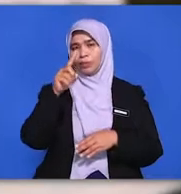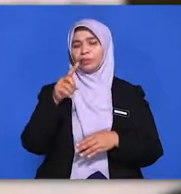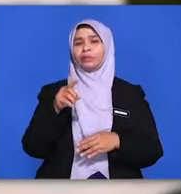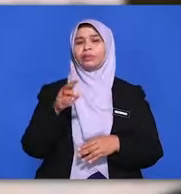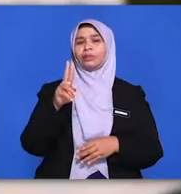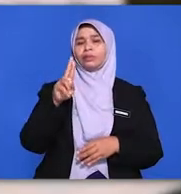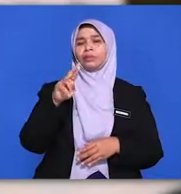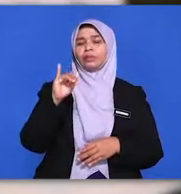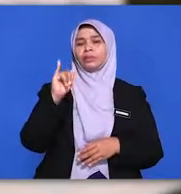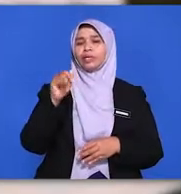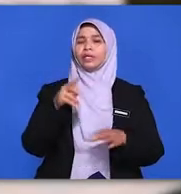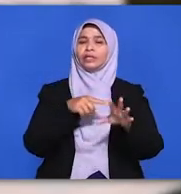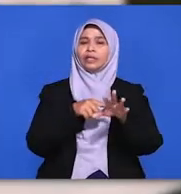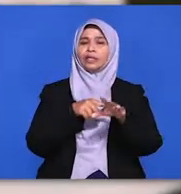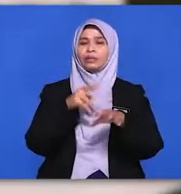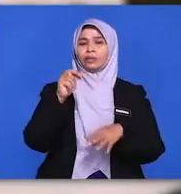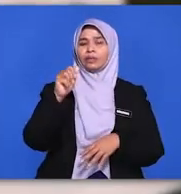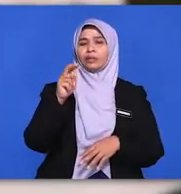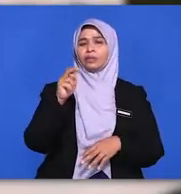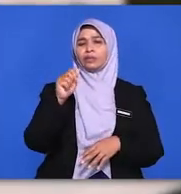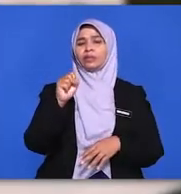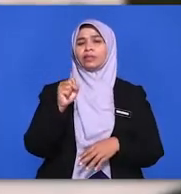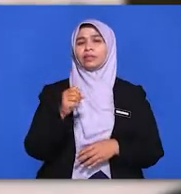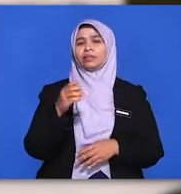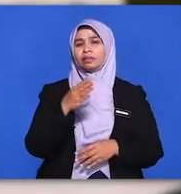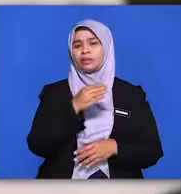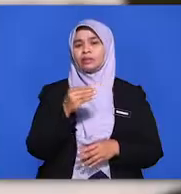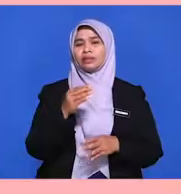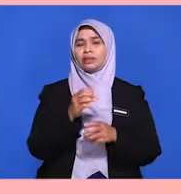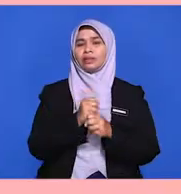daun-daun nanas dan mendapatkan serat benang daripadanya.